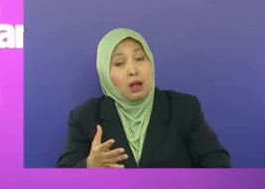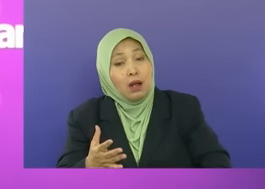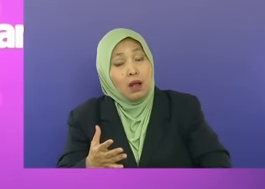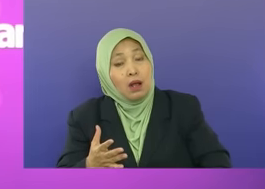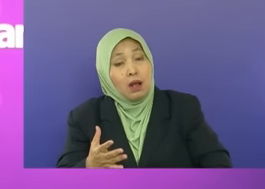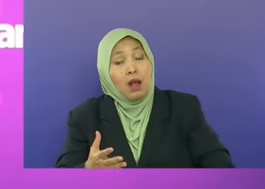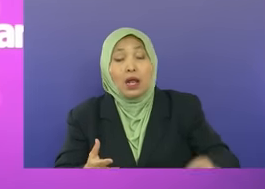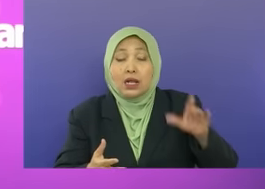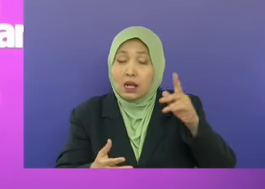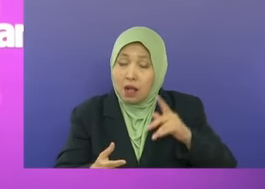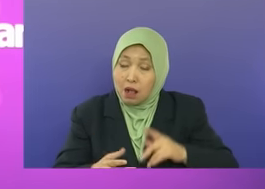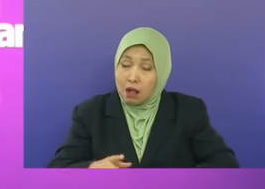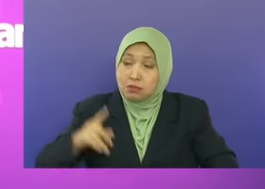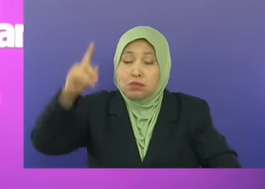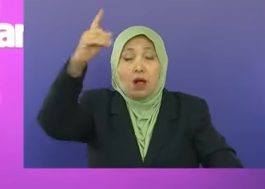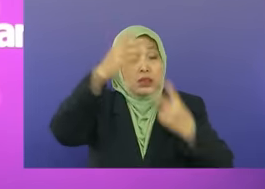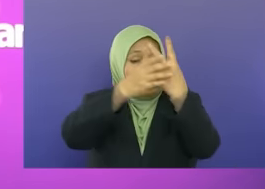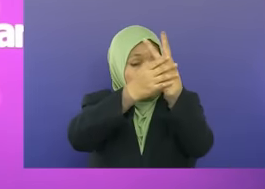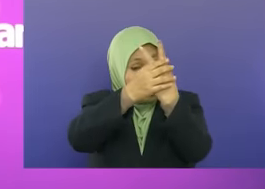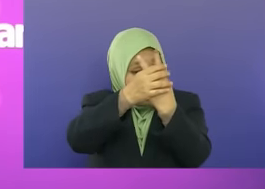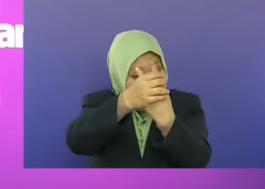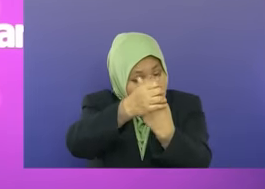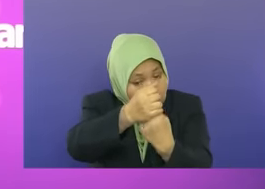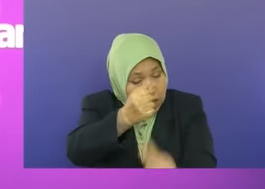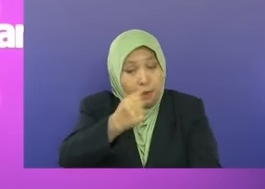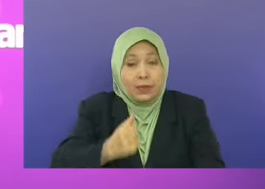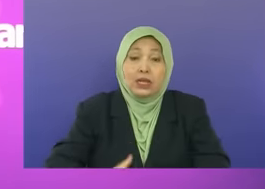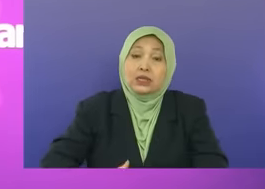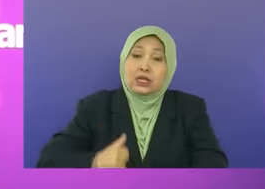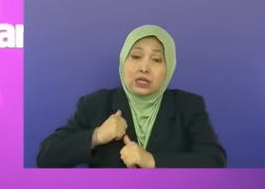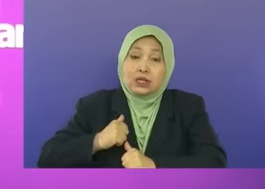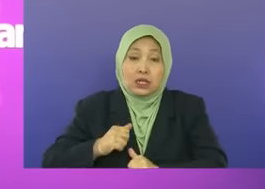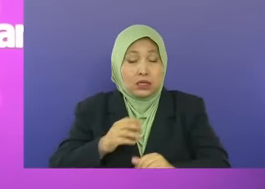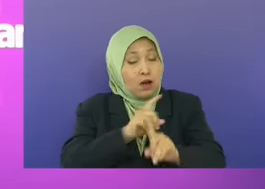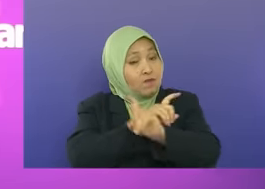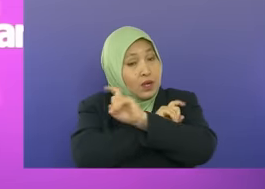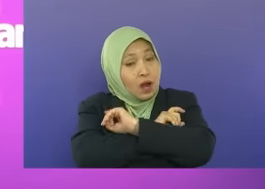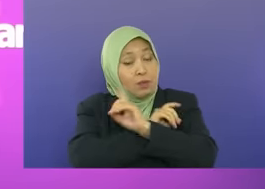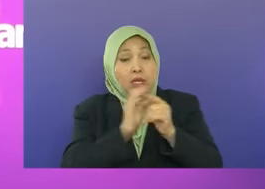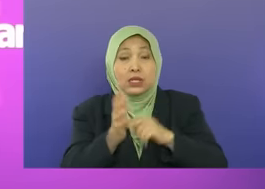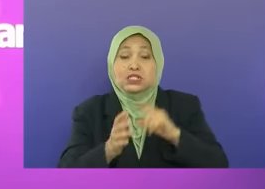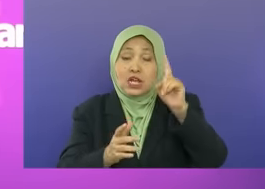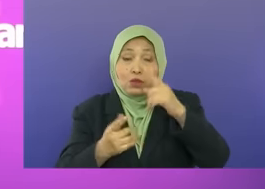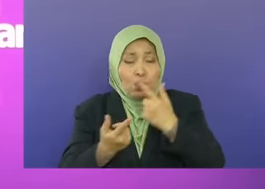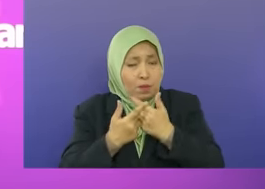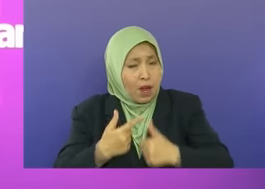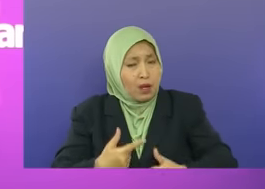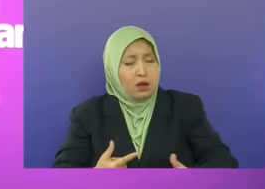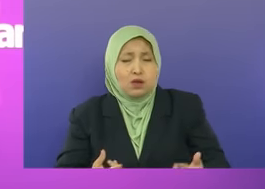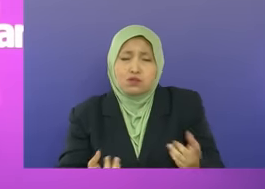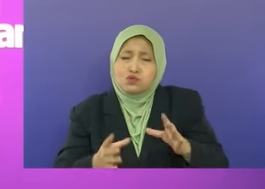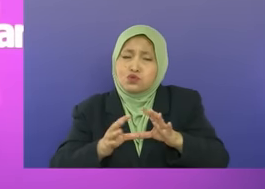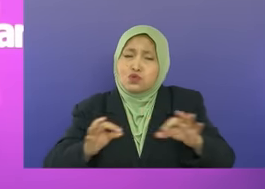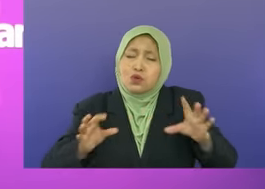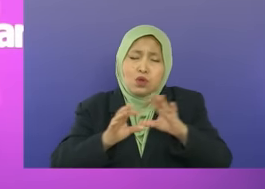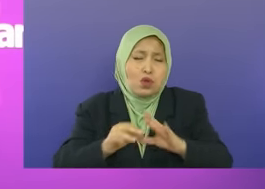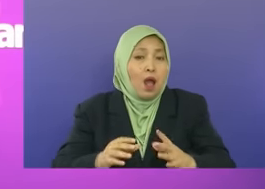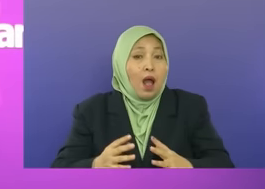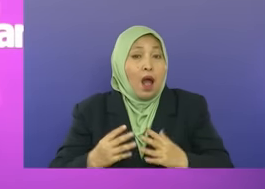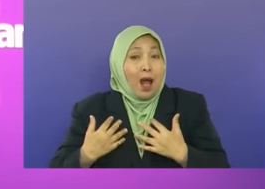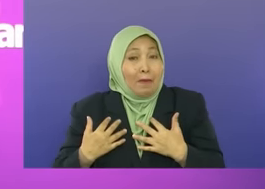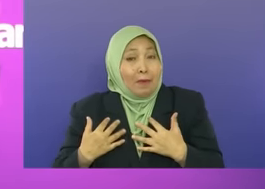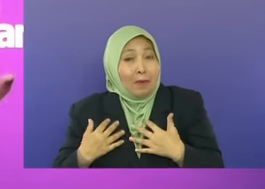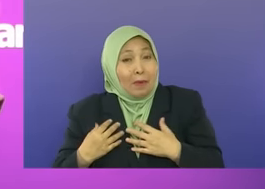kami tenggelamkan jadi ini adalah satu babak yang amat menyebarkan